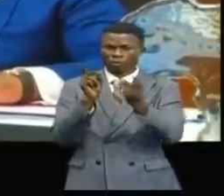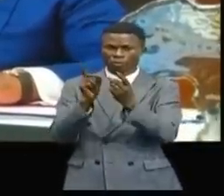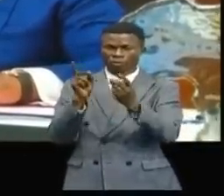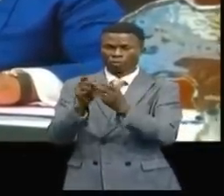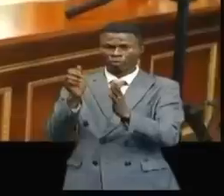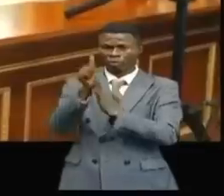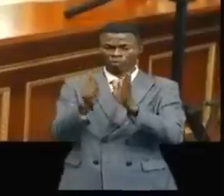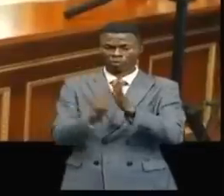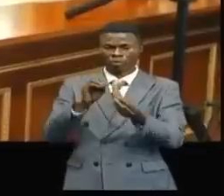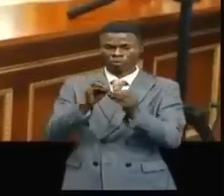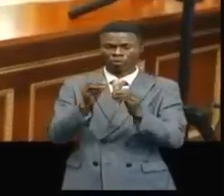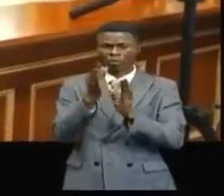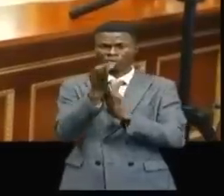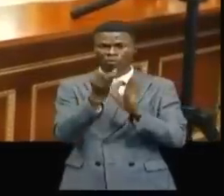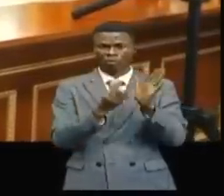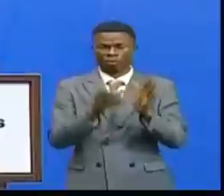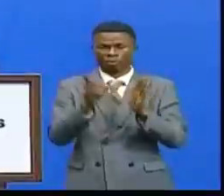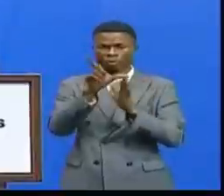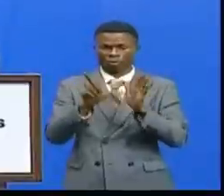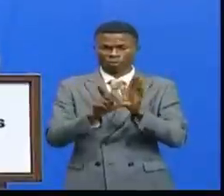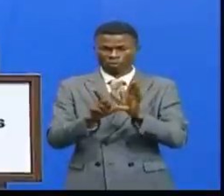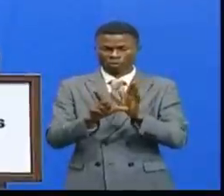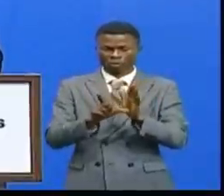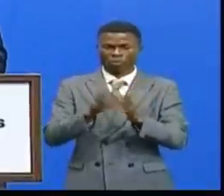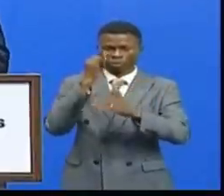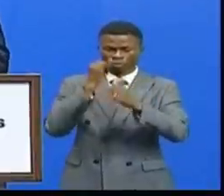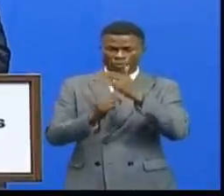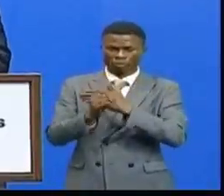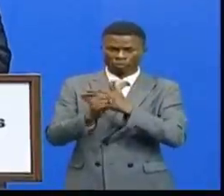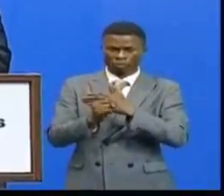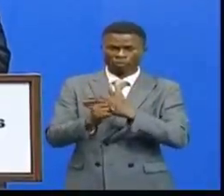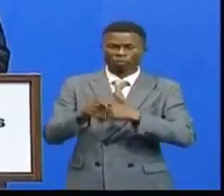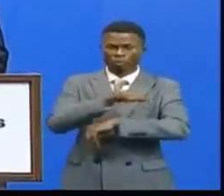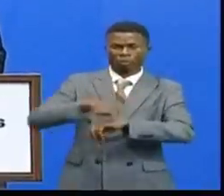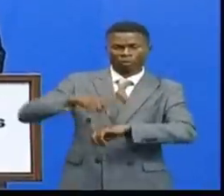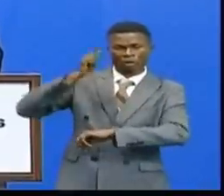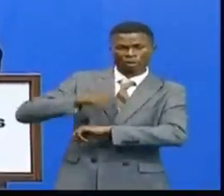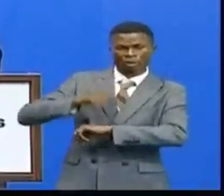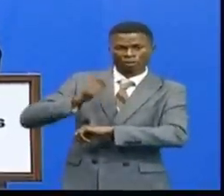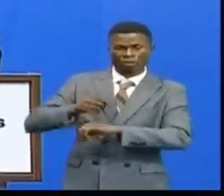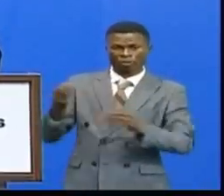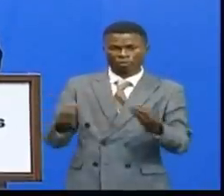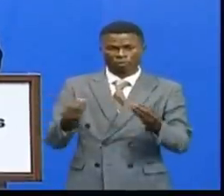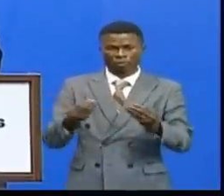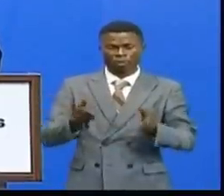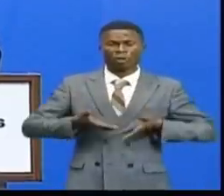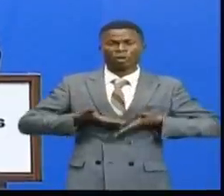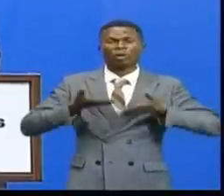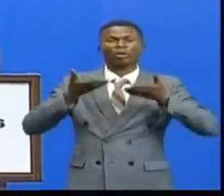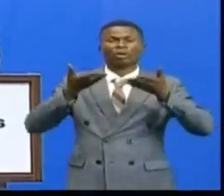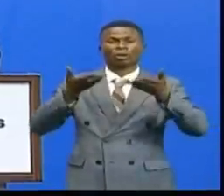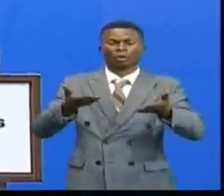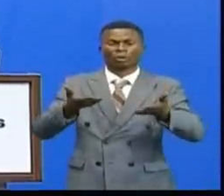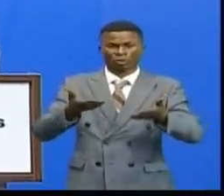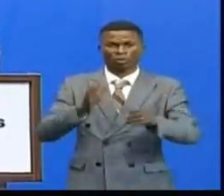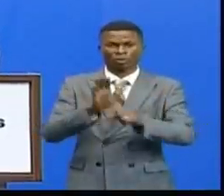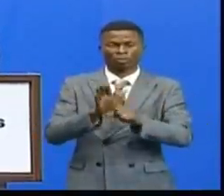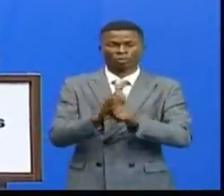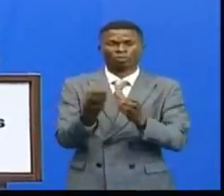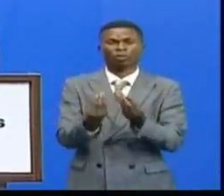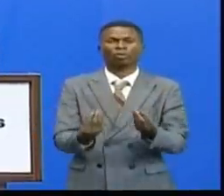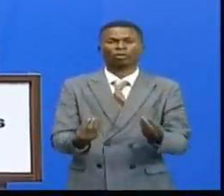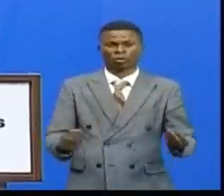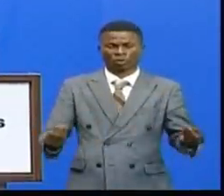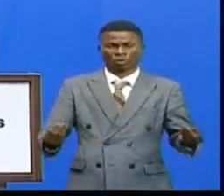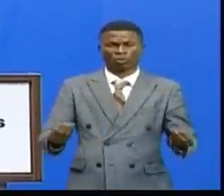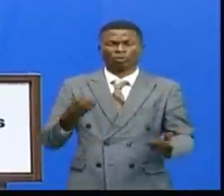l'article 17 du règlement intérieur du Conseil supérieur de la magistrature afin de proposer une série de pistes de